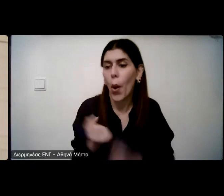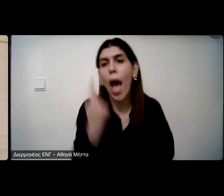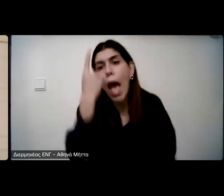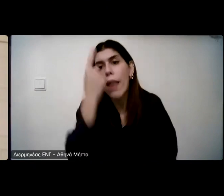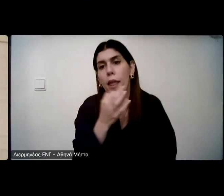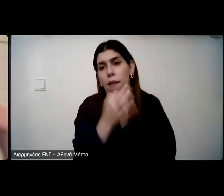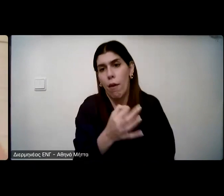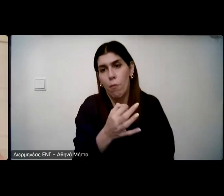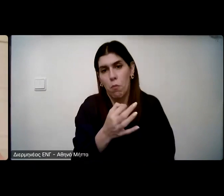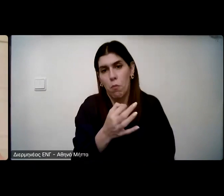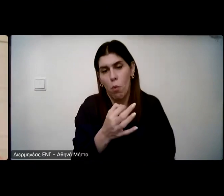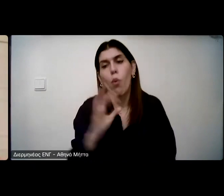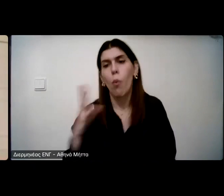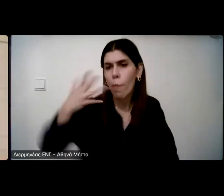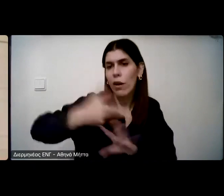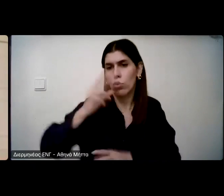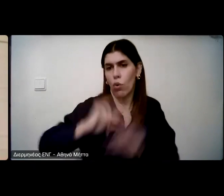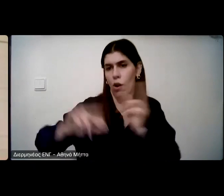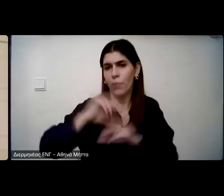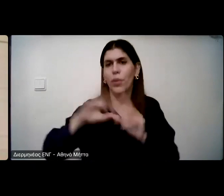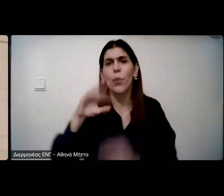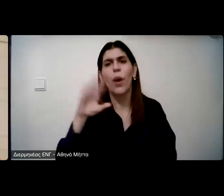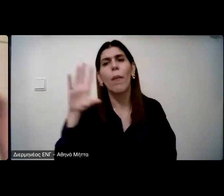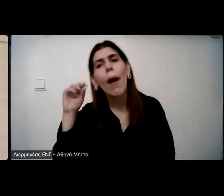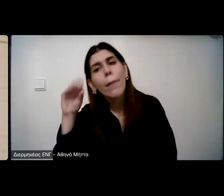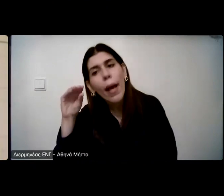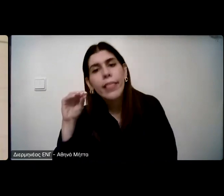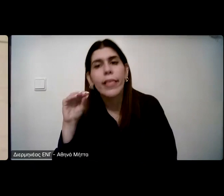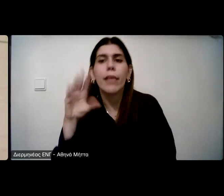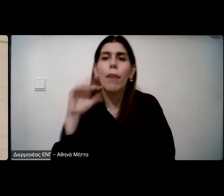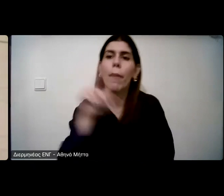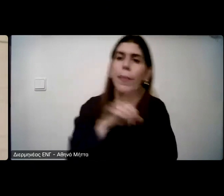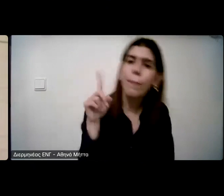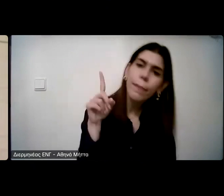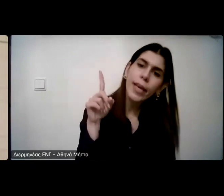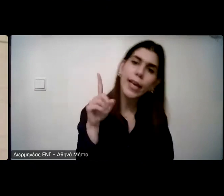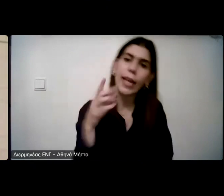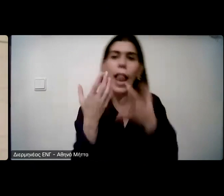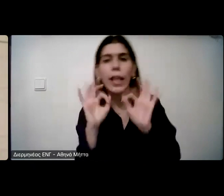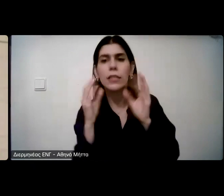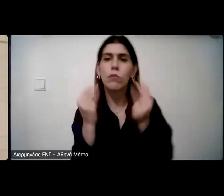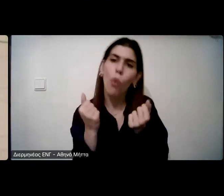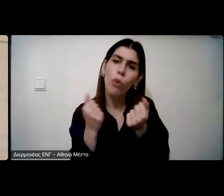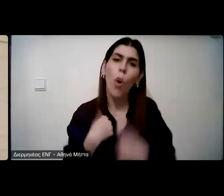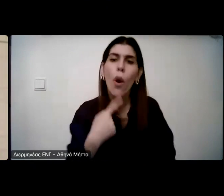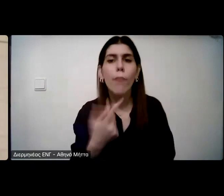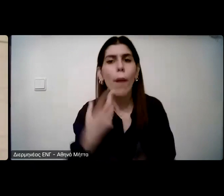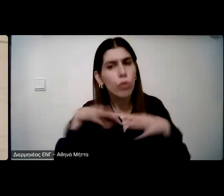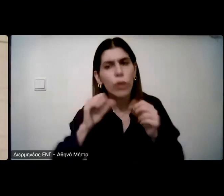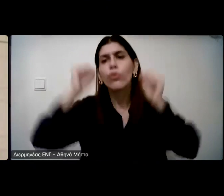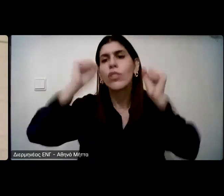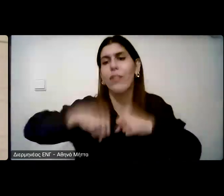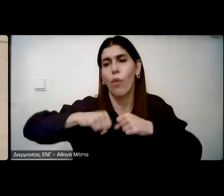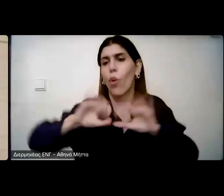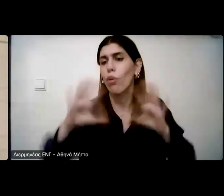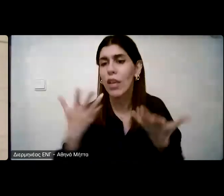που συζητάμε για το παπάκι, ημί και τα λοιπά της λύσης, είπα εξ αρχής ότι και εγώ συμφωνώ με το ότι δεν υπάρχει μία